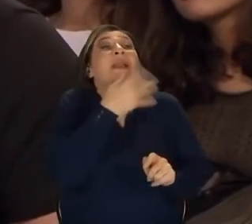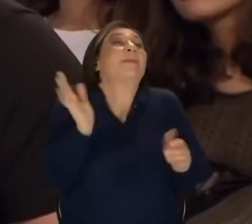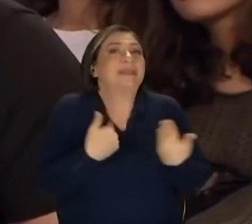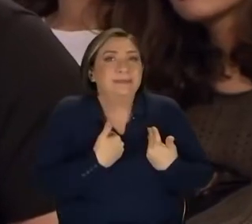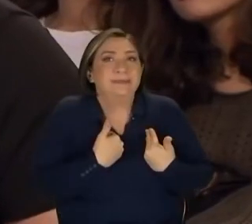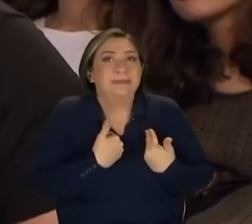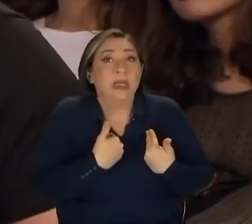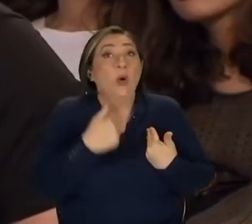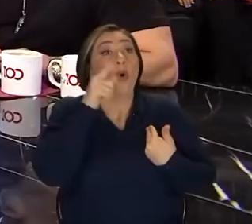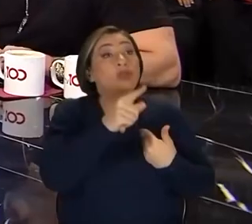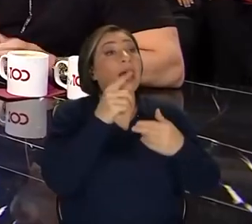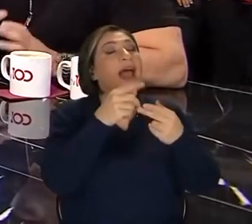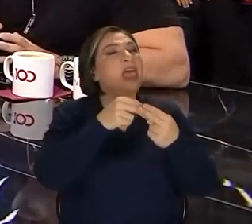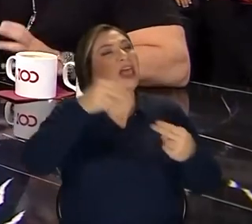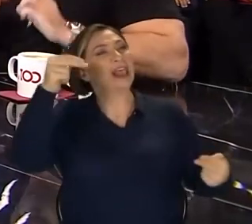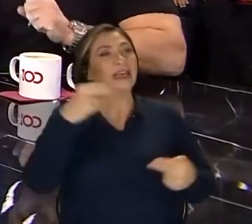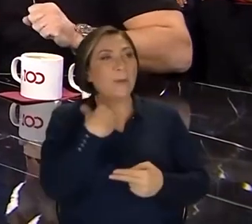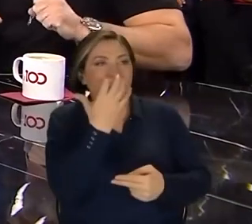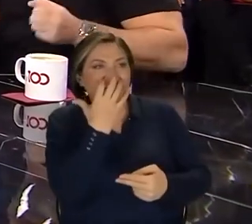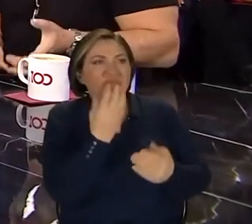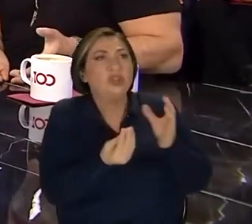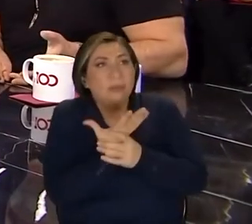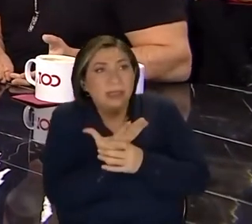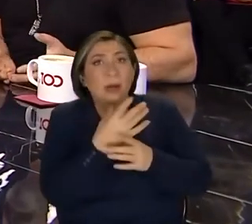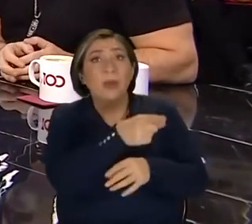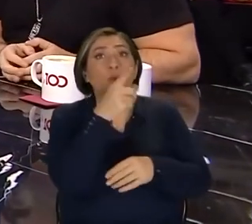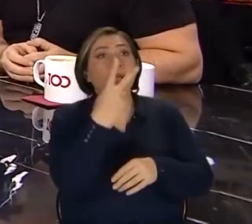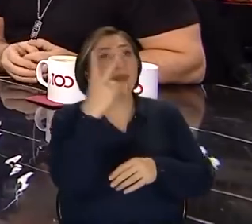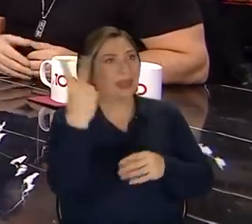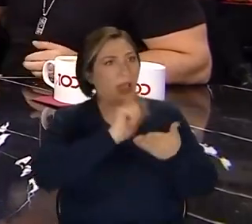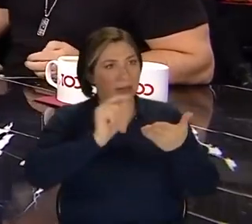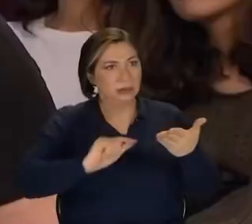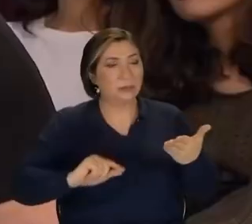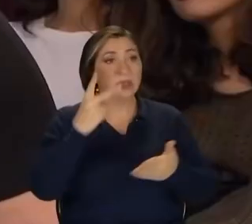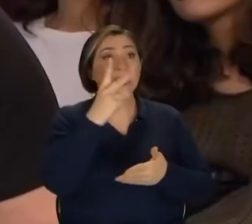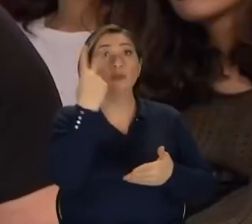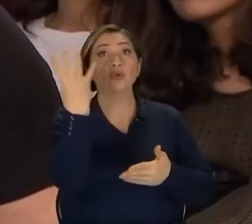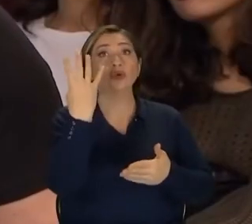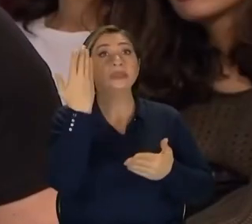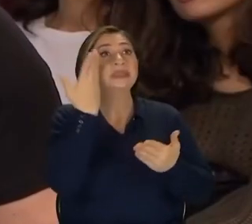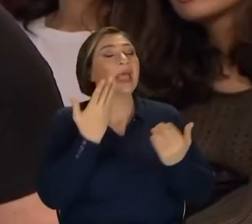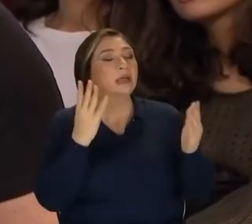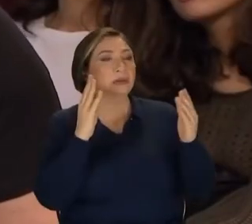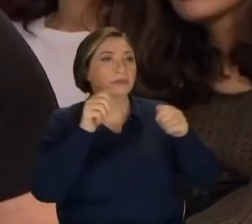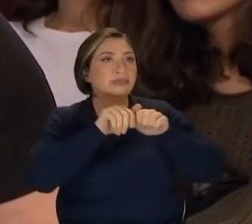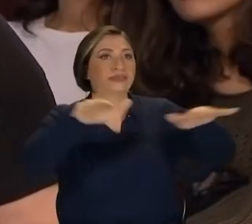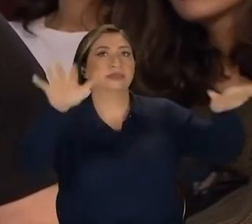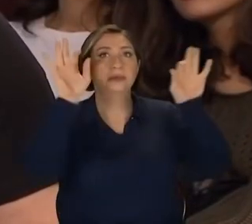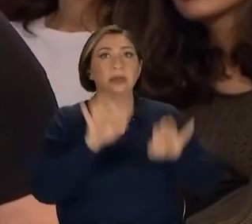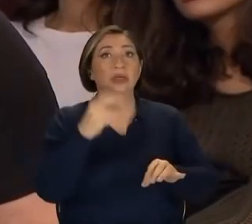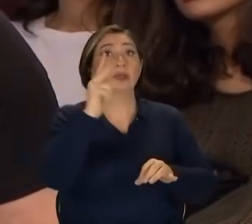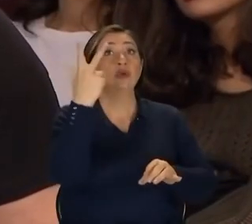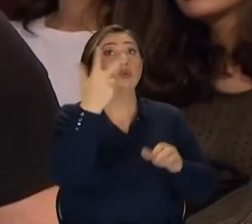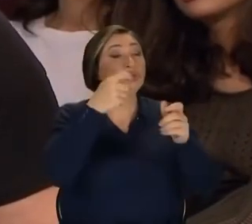ya. Ha. Onun da macerası hani böyle bekledi, çıkmadı. Ben onu 2002'de yazdım. Evet. 2004'te seyirciyle buluştu abi. 2003'te